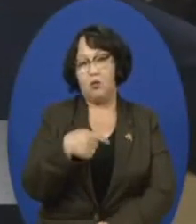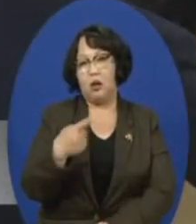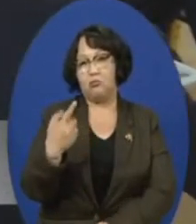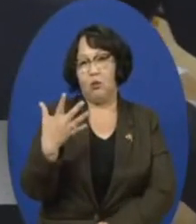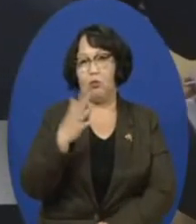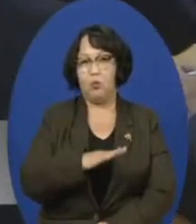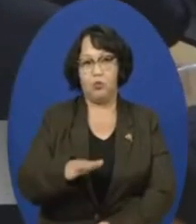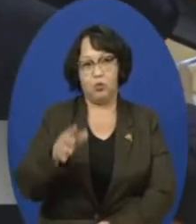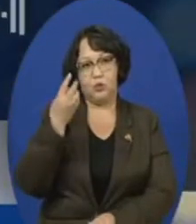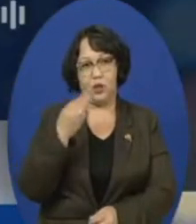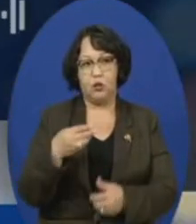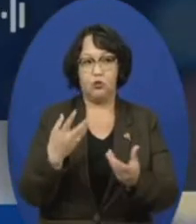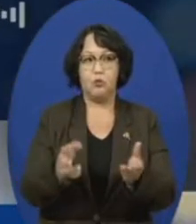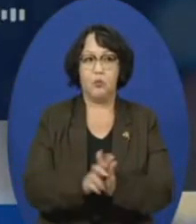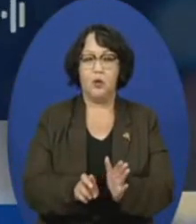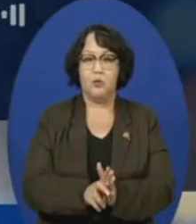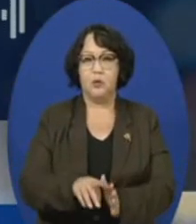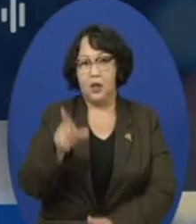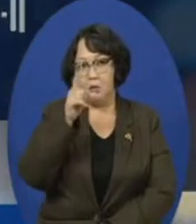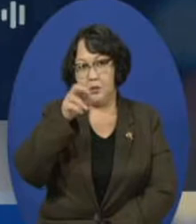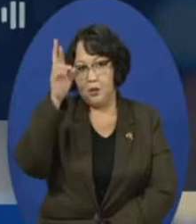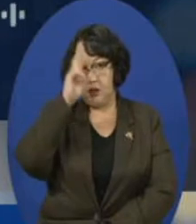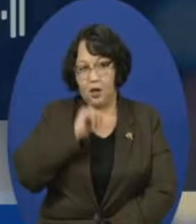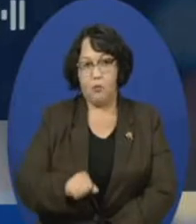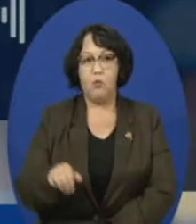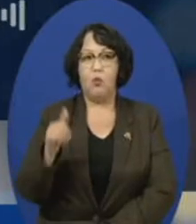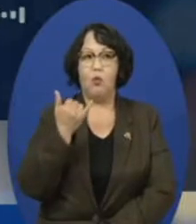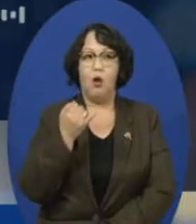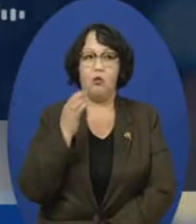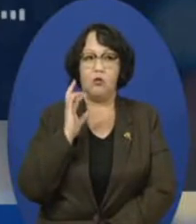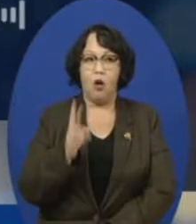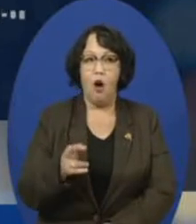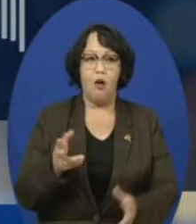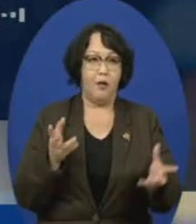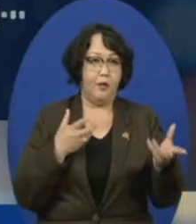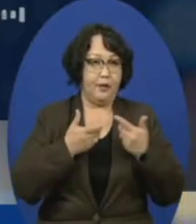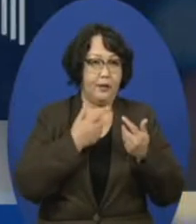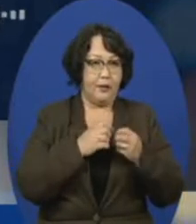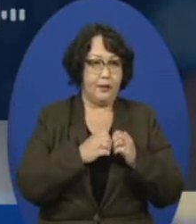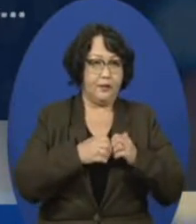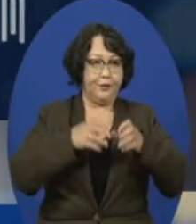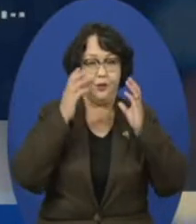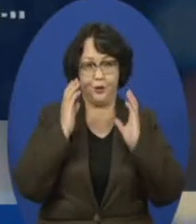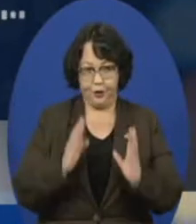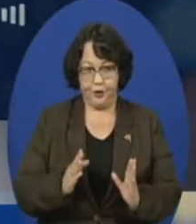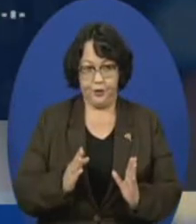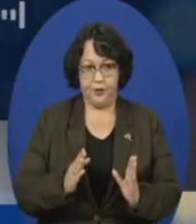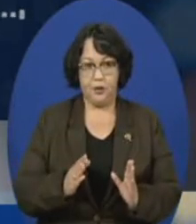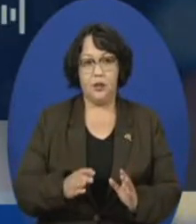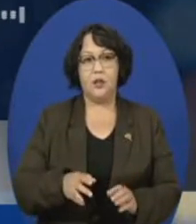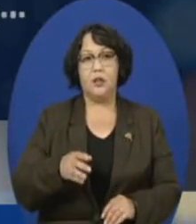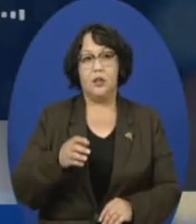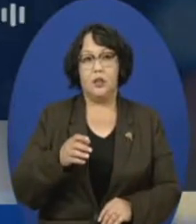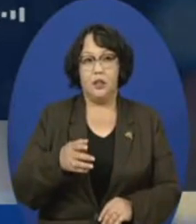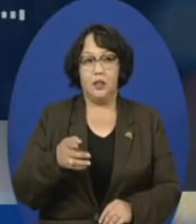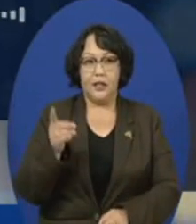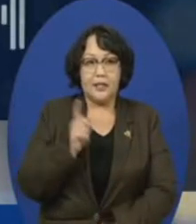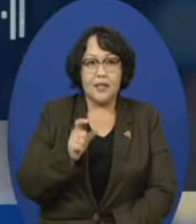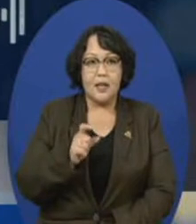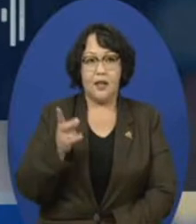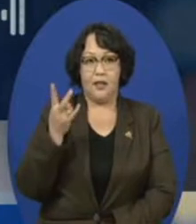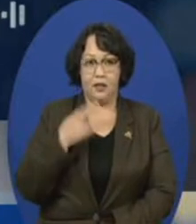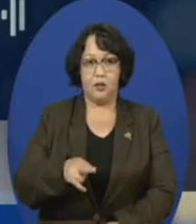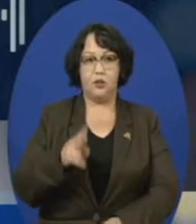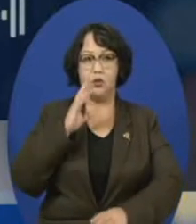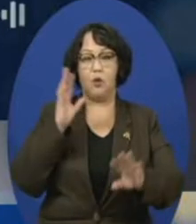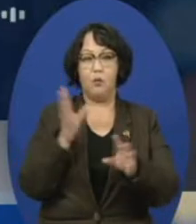өгөх байдлаар зохион байгуулах юм аа. Өнөөдөр эрүүл мэндийн яам онцоос хүмүүстөө зөвшөөрсөн. Тэгээд одоо яг шалгалтын үед тэдний үйл